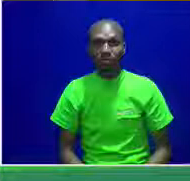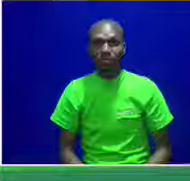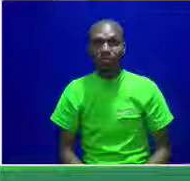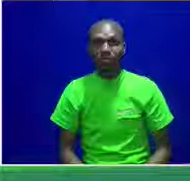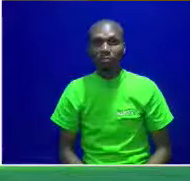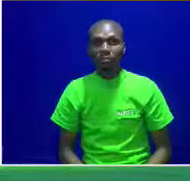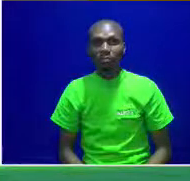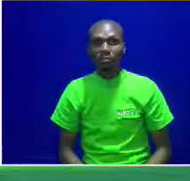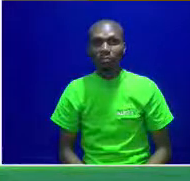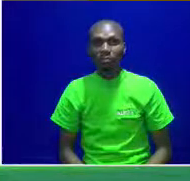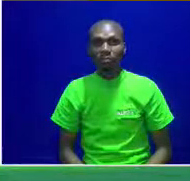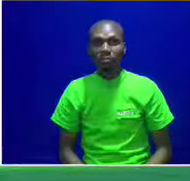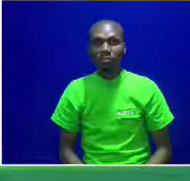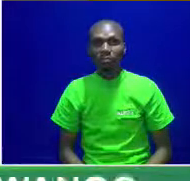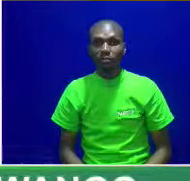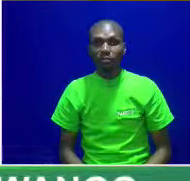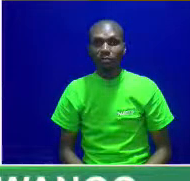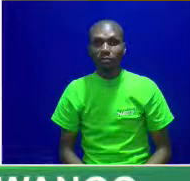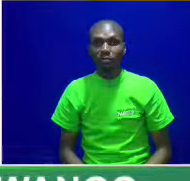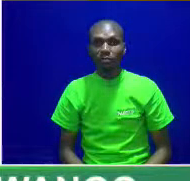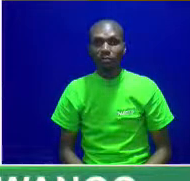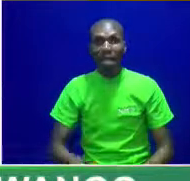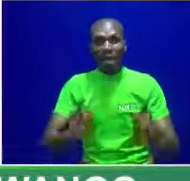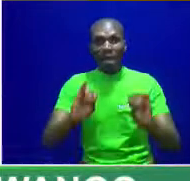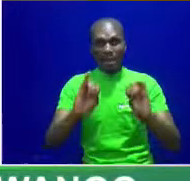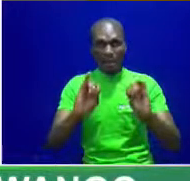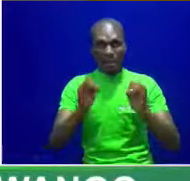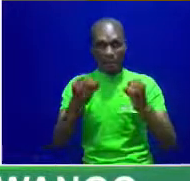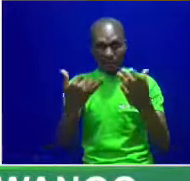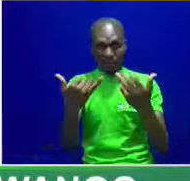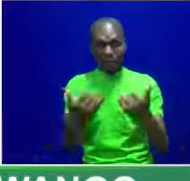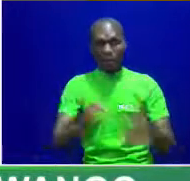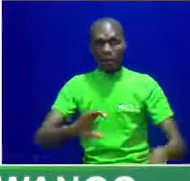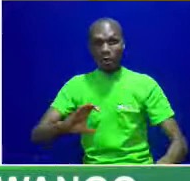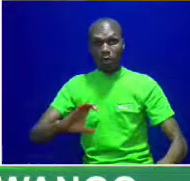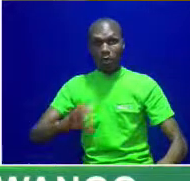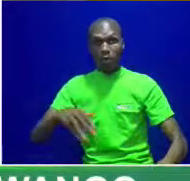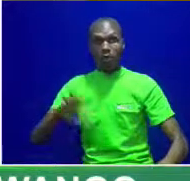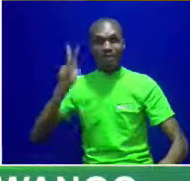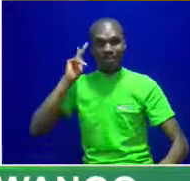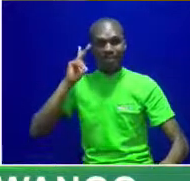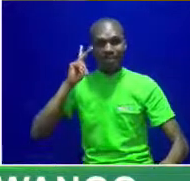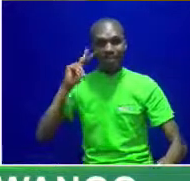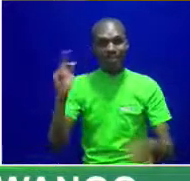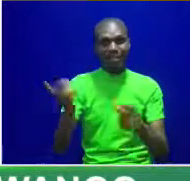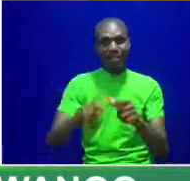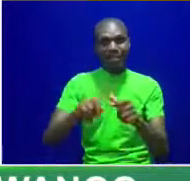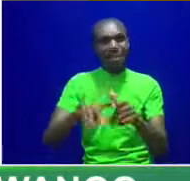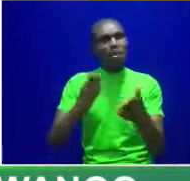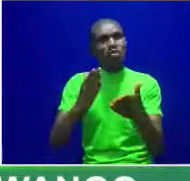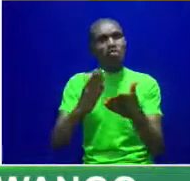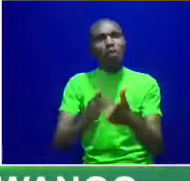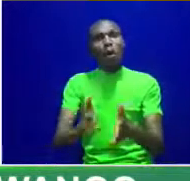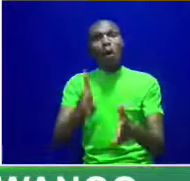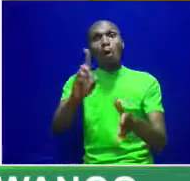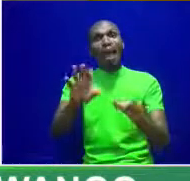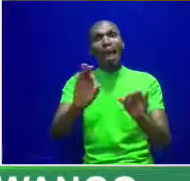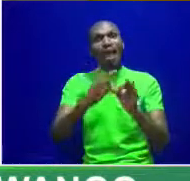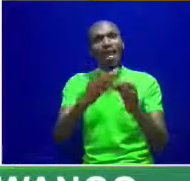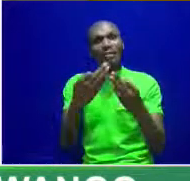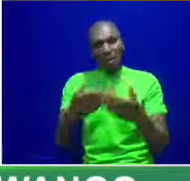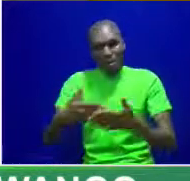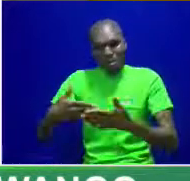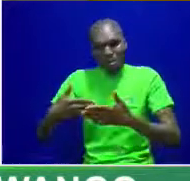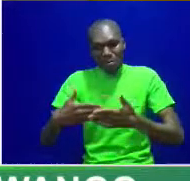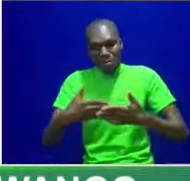Mwencho ni gongkuru kwa John Kibati. Mangana majani goto kwa chaka kuruwa si county ya Kisii. Asiko tepe karabu na ya mateye mo yu mwana buimia